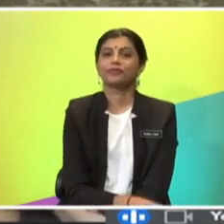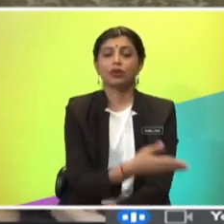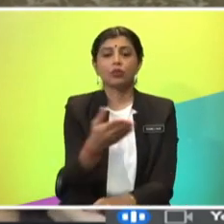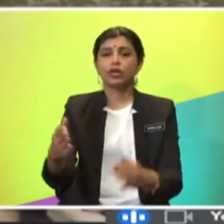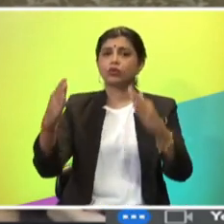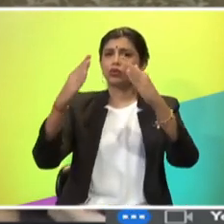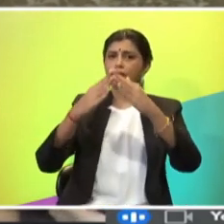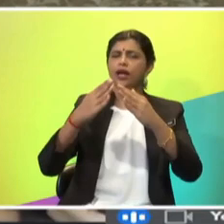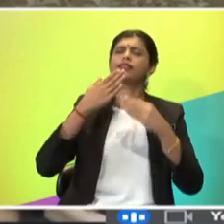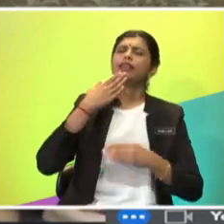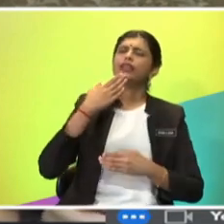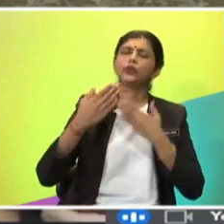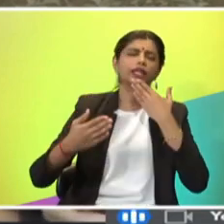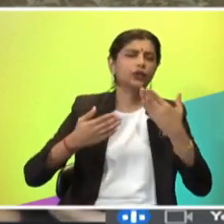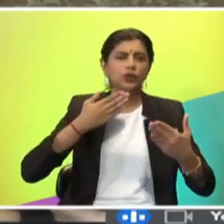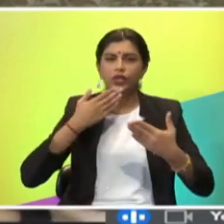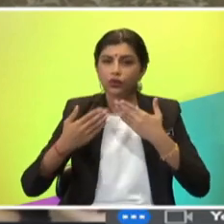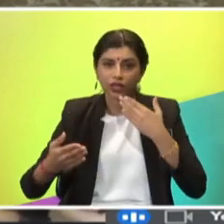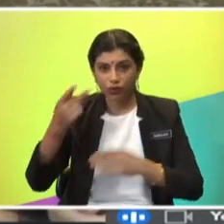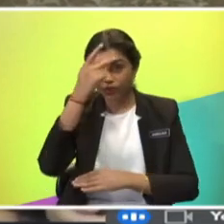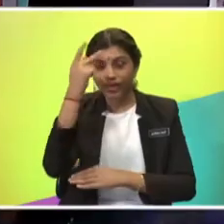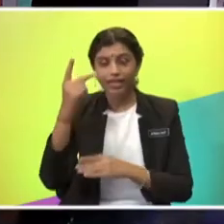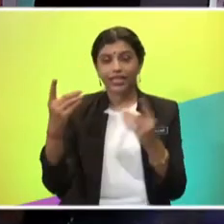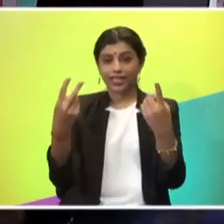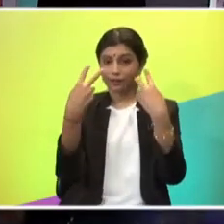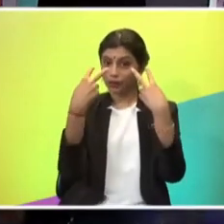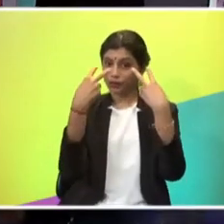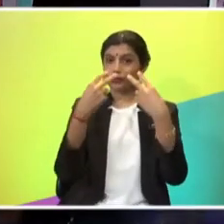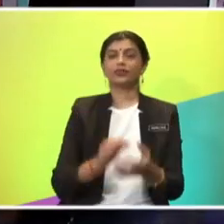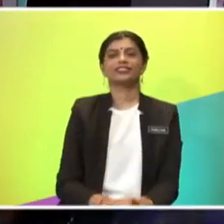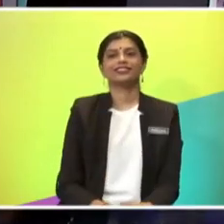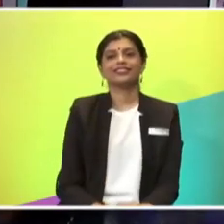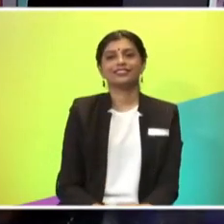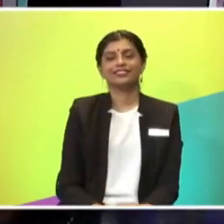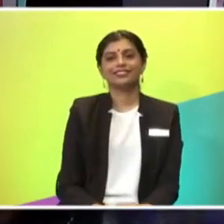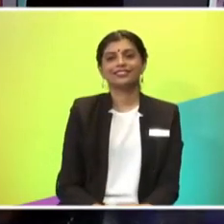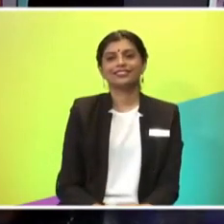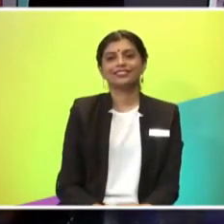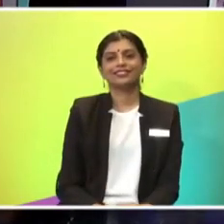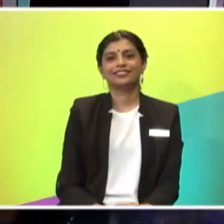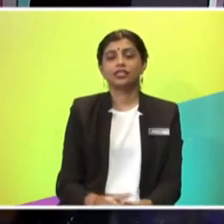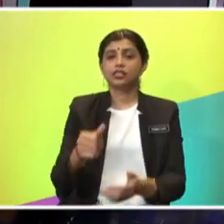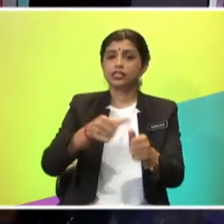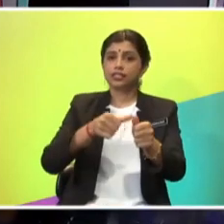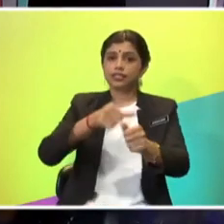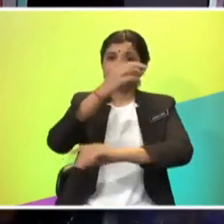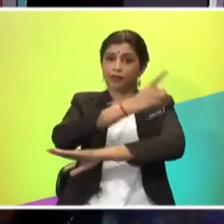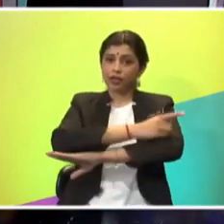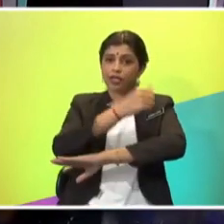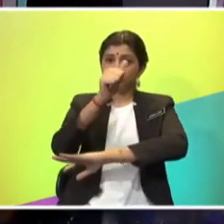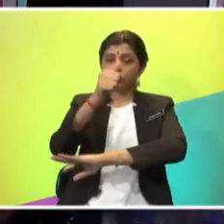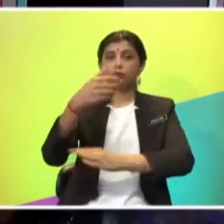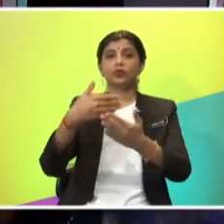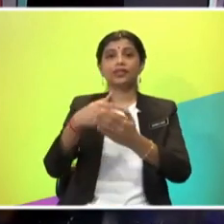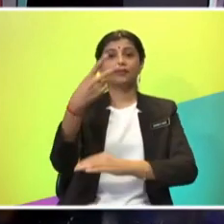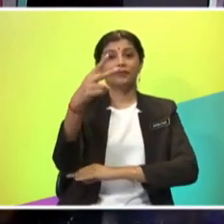kasih banyak. Jangan ke mana-mana, terus setia bersama kami di Didik TV KPM. Teroka setiap hari 10 pagi hingga 12 tengah hari.